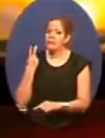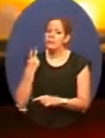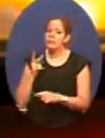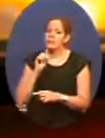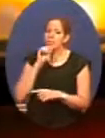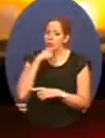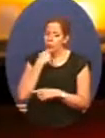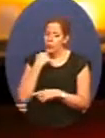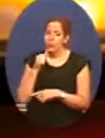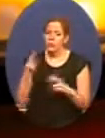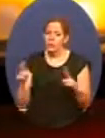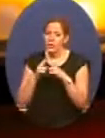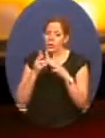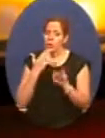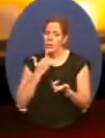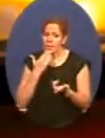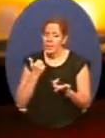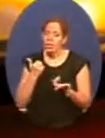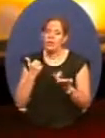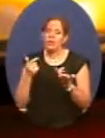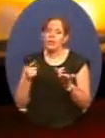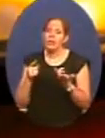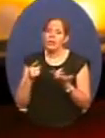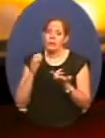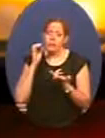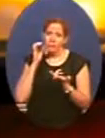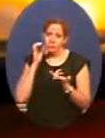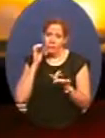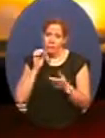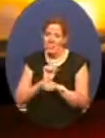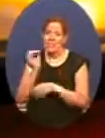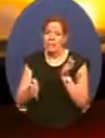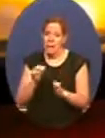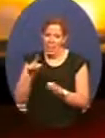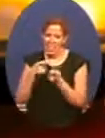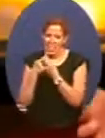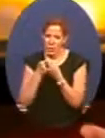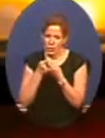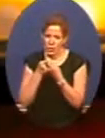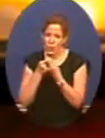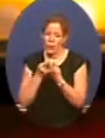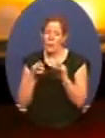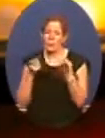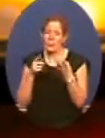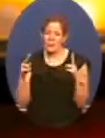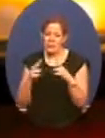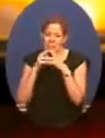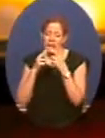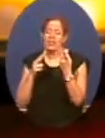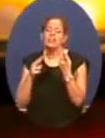היסטוריון צרפתי יהודי נתבע על ידי הארגון הכביכול אנטי-גזענות בצרפת,